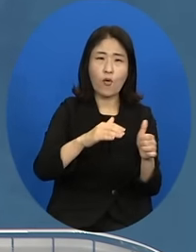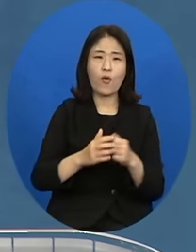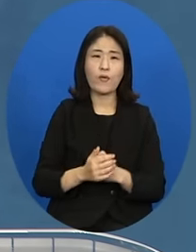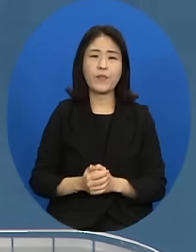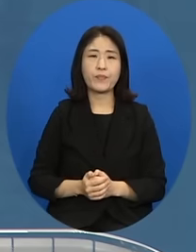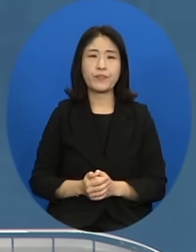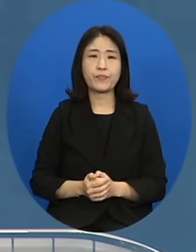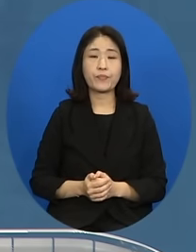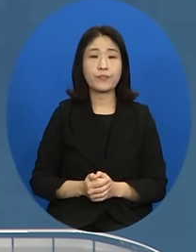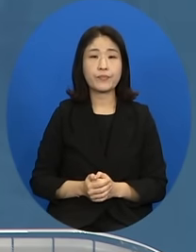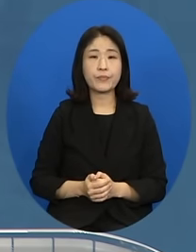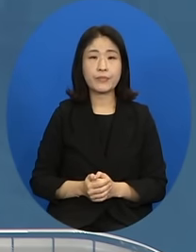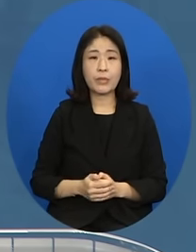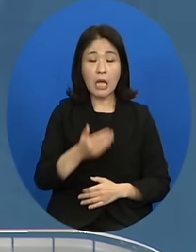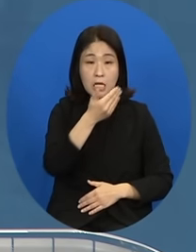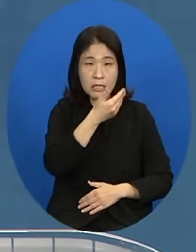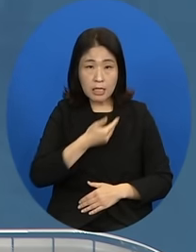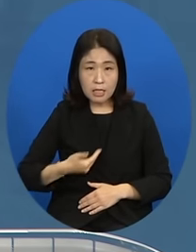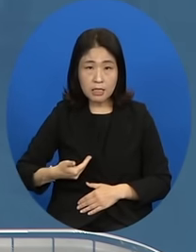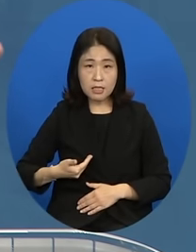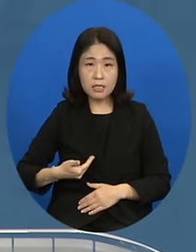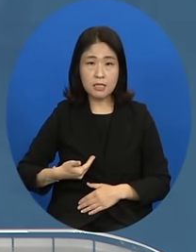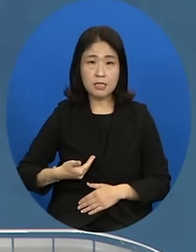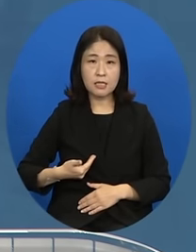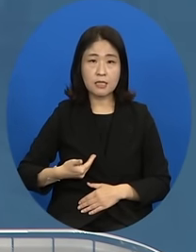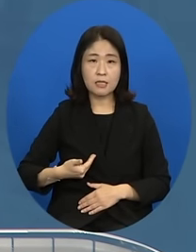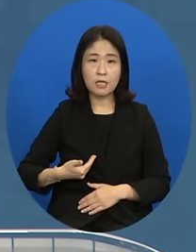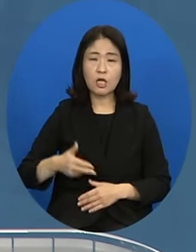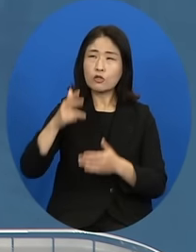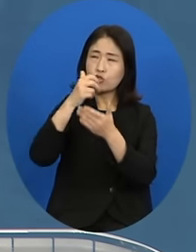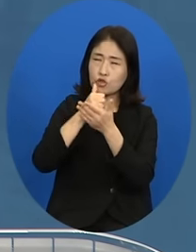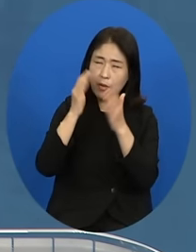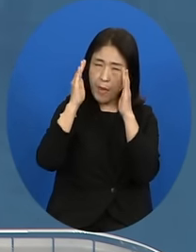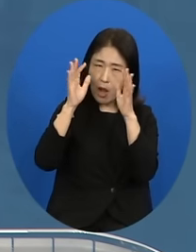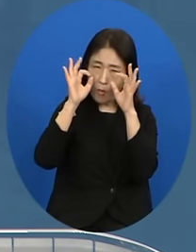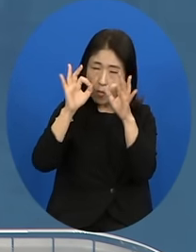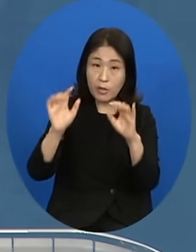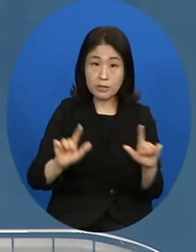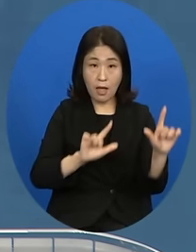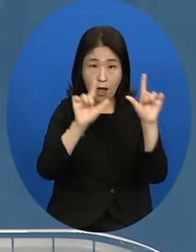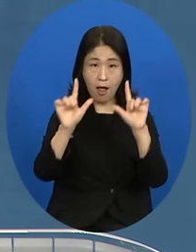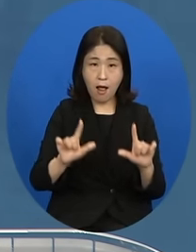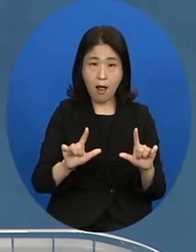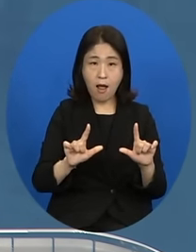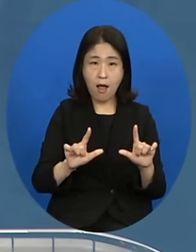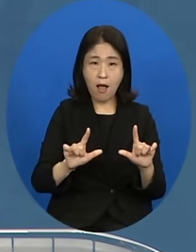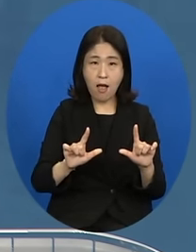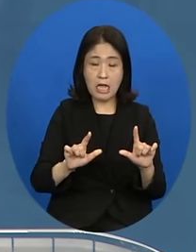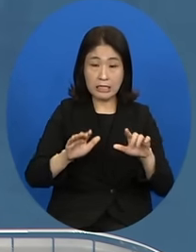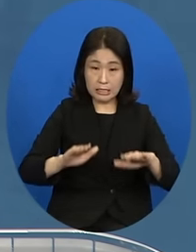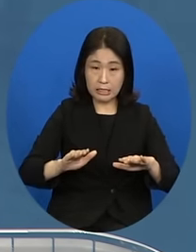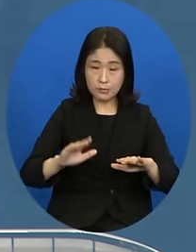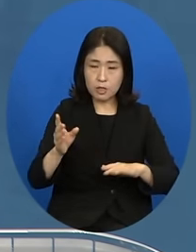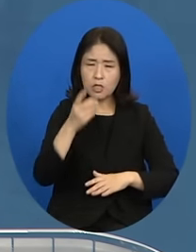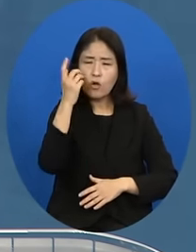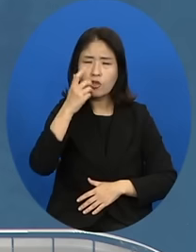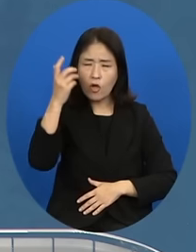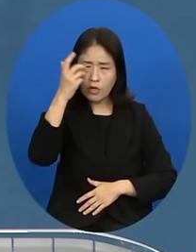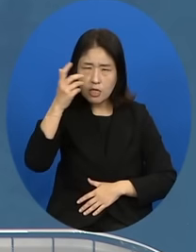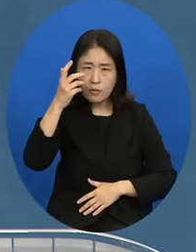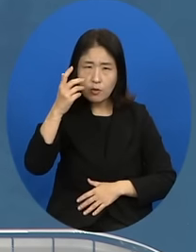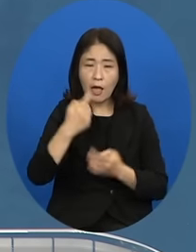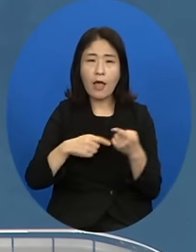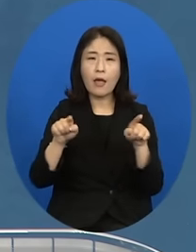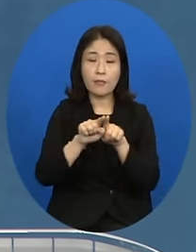제자들은 공생의 기간 동안에도 주님 보며 살았는데 이제는 성령님과 함께 살 수 있는 길이 열린